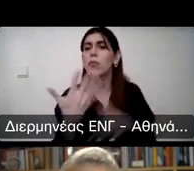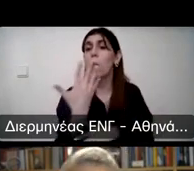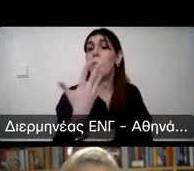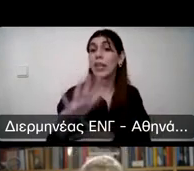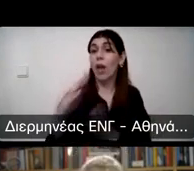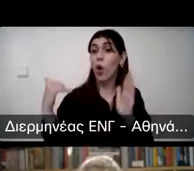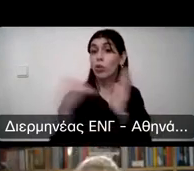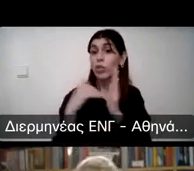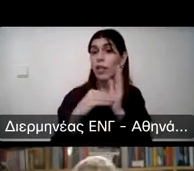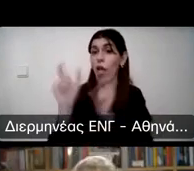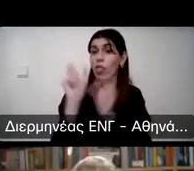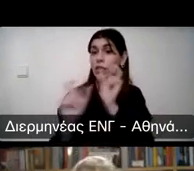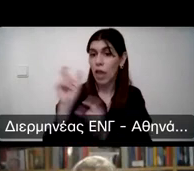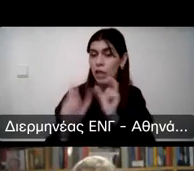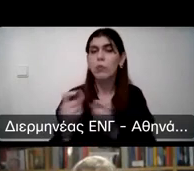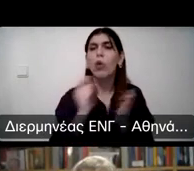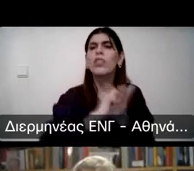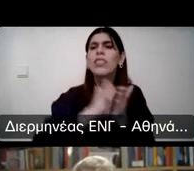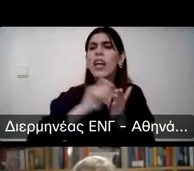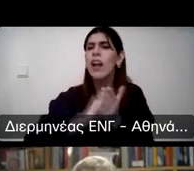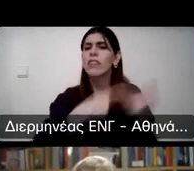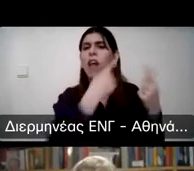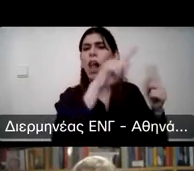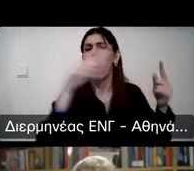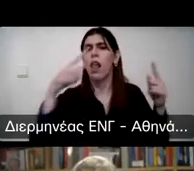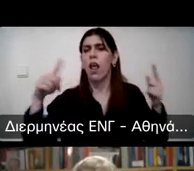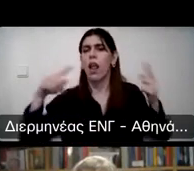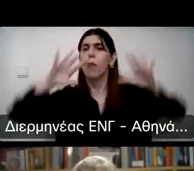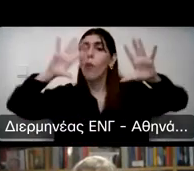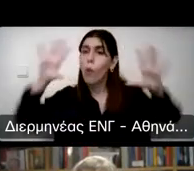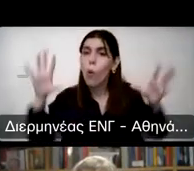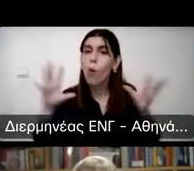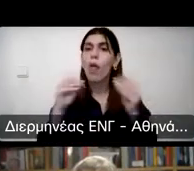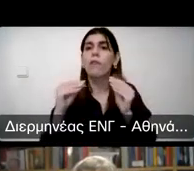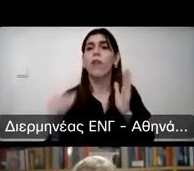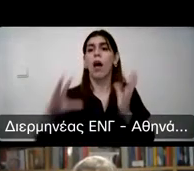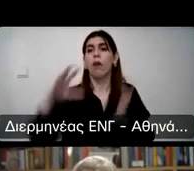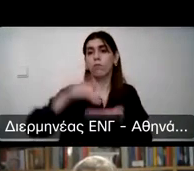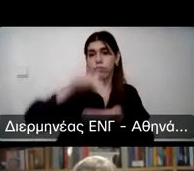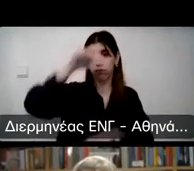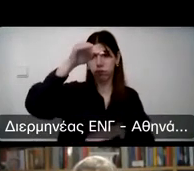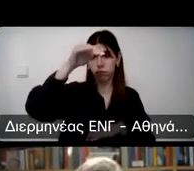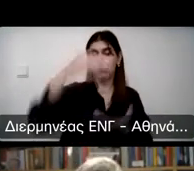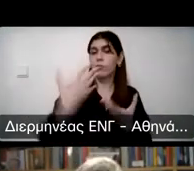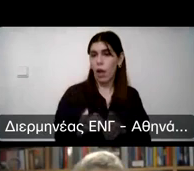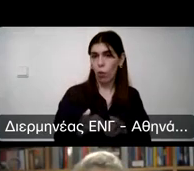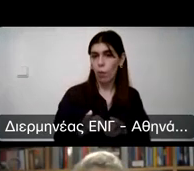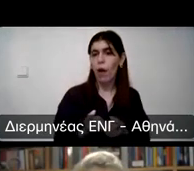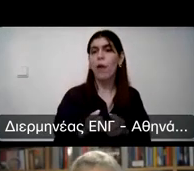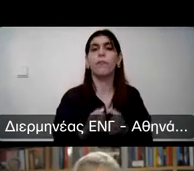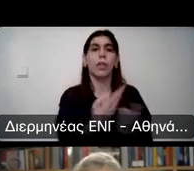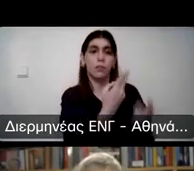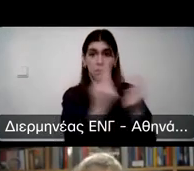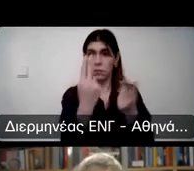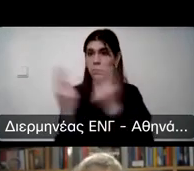από πολλούς διαφορετικούς συγγραφείς. Τώρα, έχοντας διαμορφώσει το σώμα των ελληνικών αντιρατσιστικών